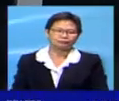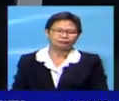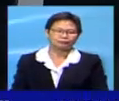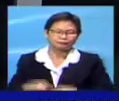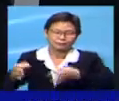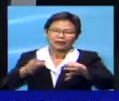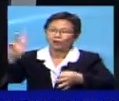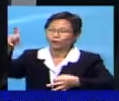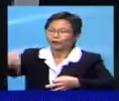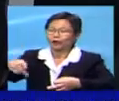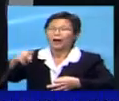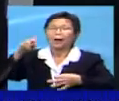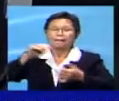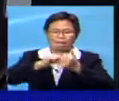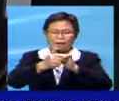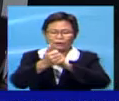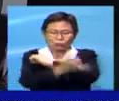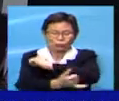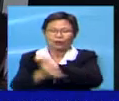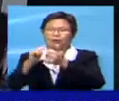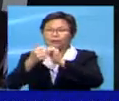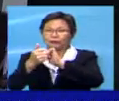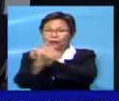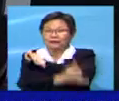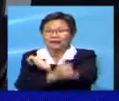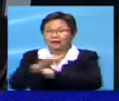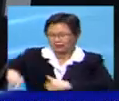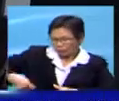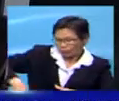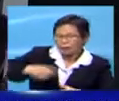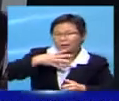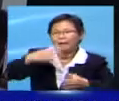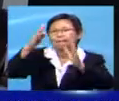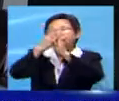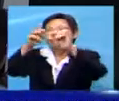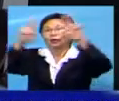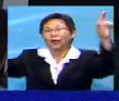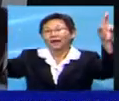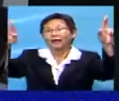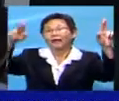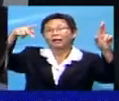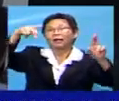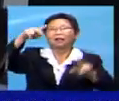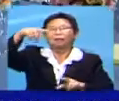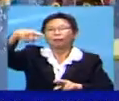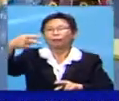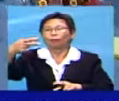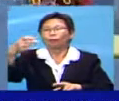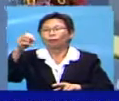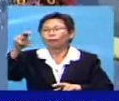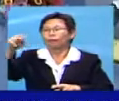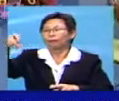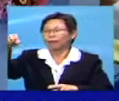Jelas Ketua Pengarah Majlis Sukan Kemboja, Ok Seiti Chiat, menjelaskan Bandaraya Phnom Penh telah bersedia untuk meraihkan acara